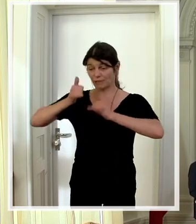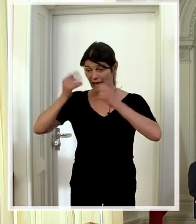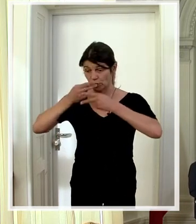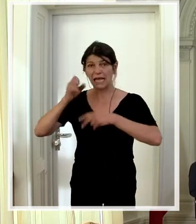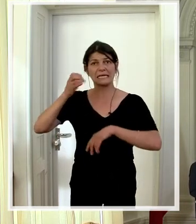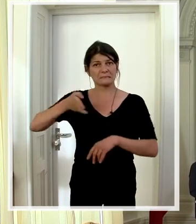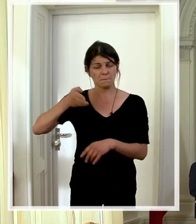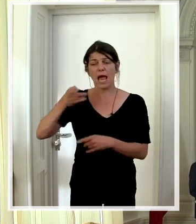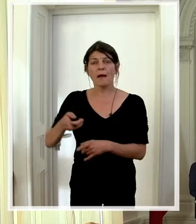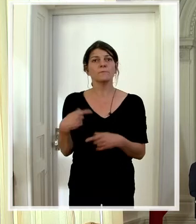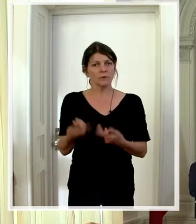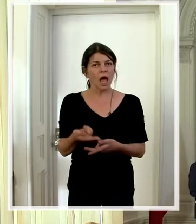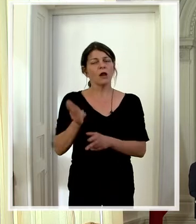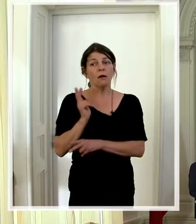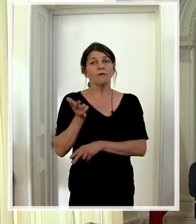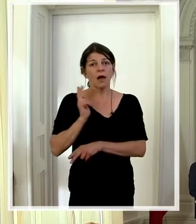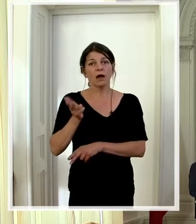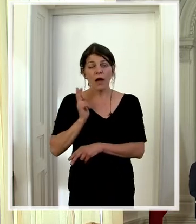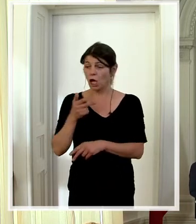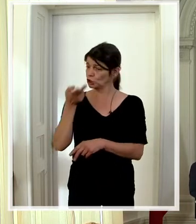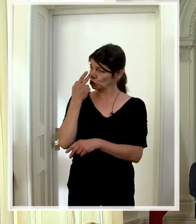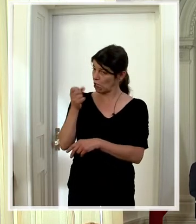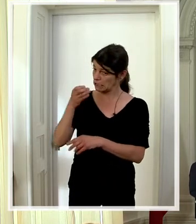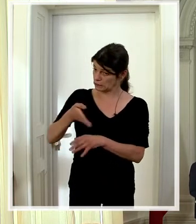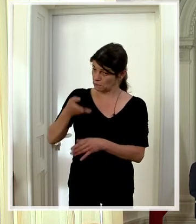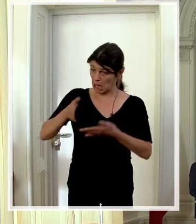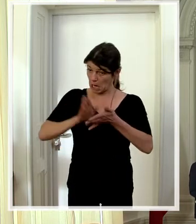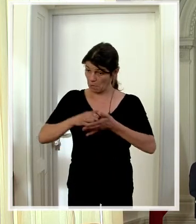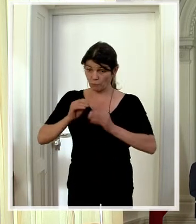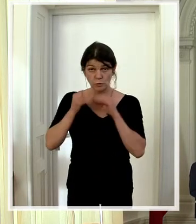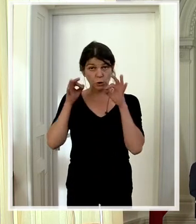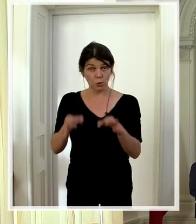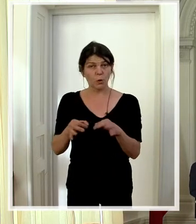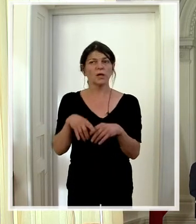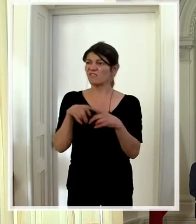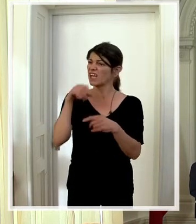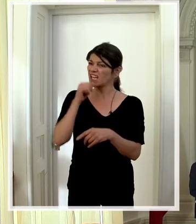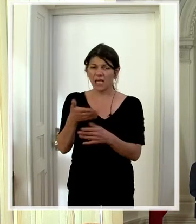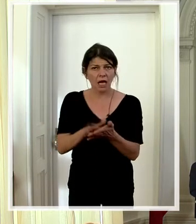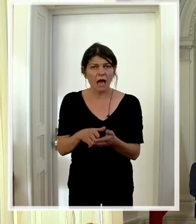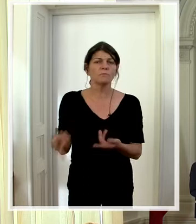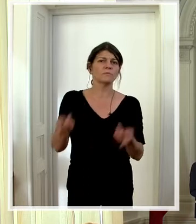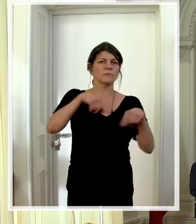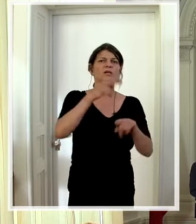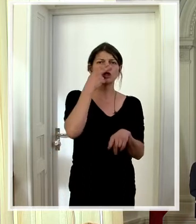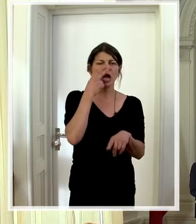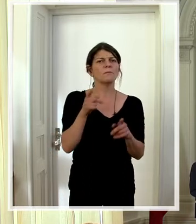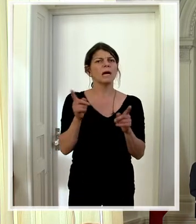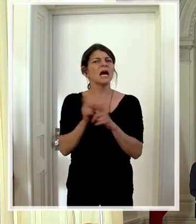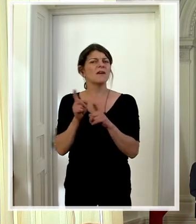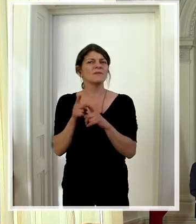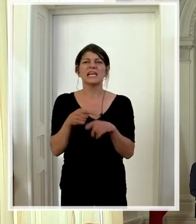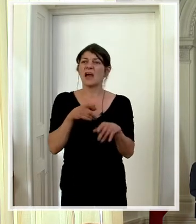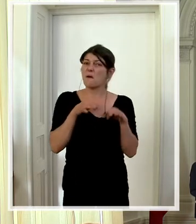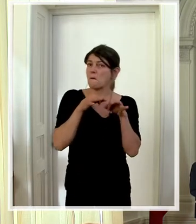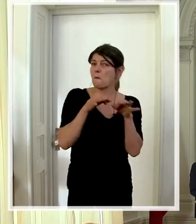dann wartet man ab und schaut, wie die S-Bahn zu laufen kommt. Wenn nicht, dann schaut man die Roadpricing, die Straße quasi unattraktiv machen,